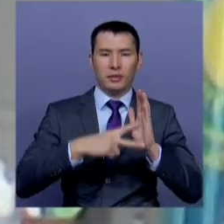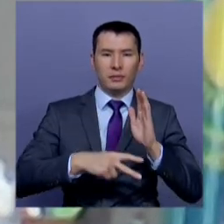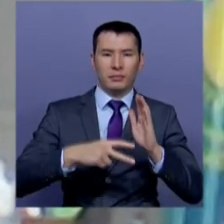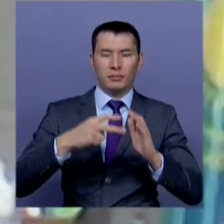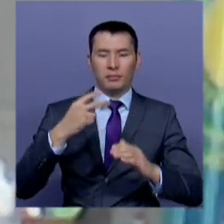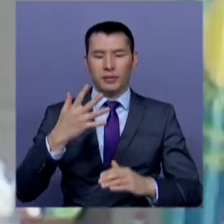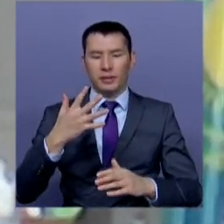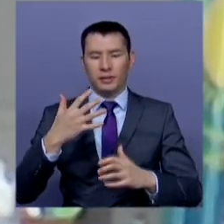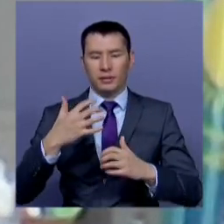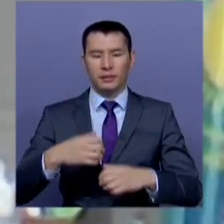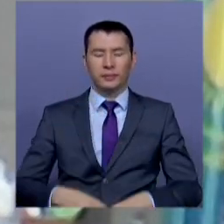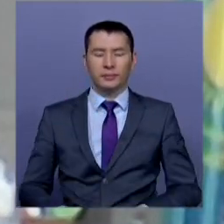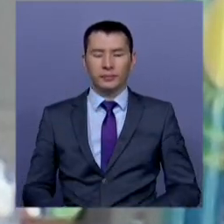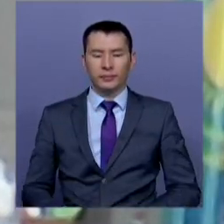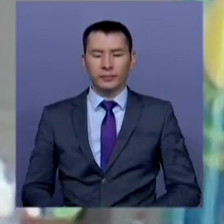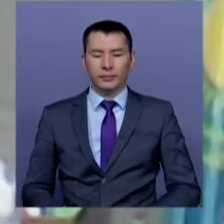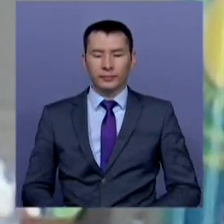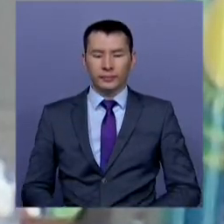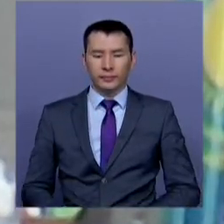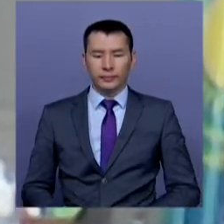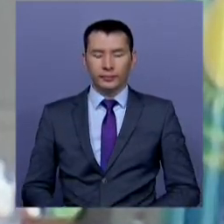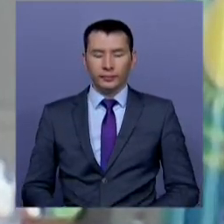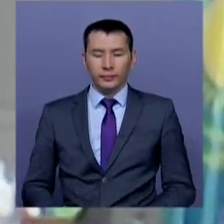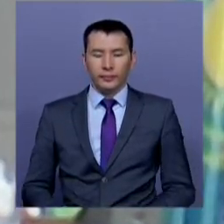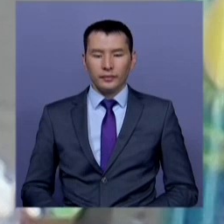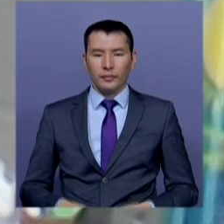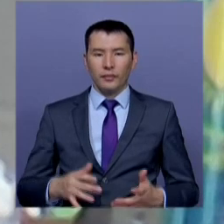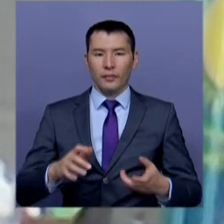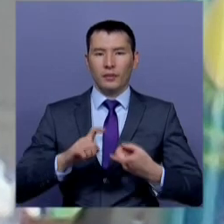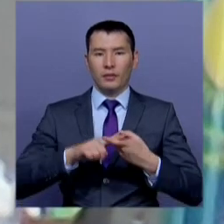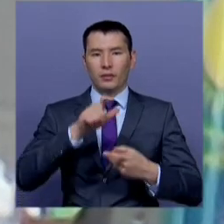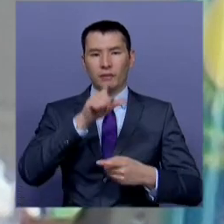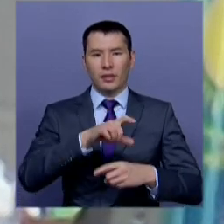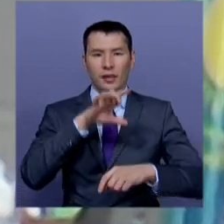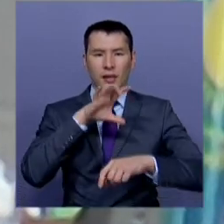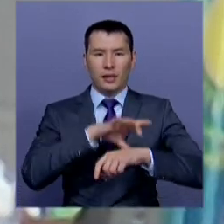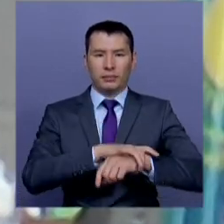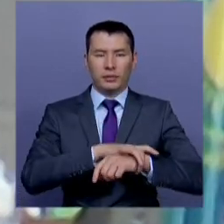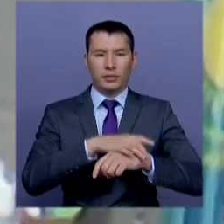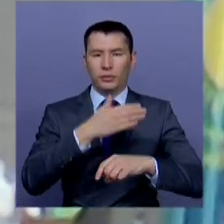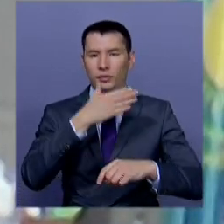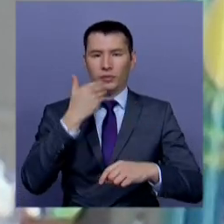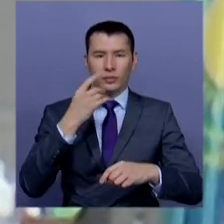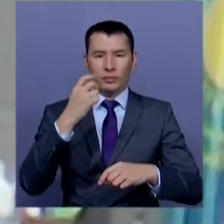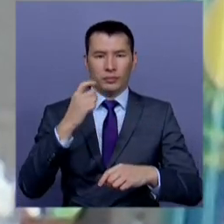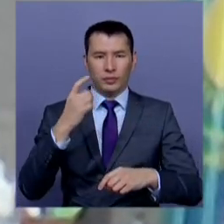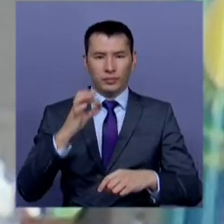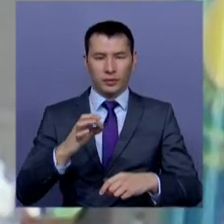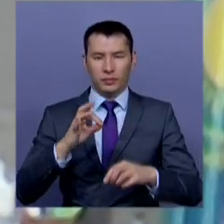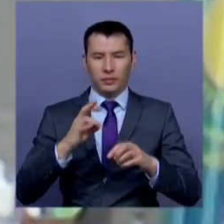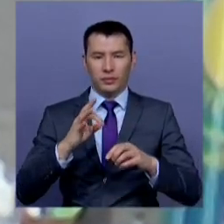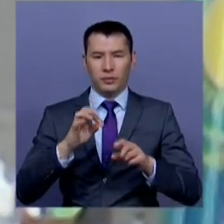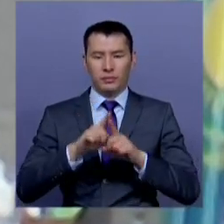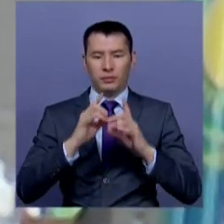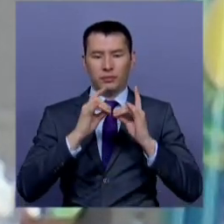тяжести, 584 в удовлетворительном состоянии. Бессимптомных пациентов сегодня в стационарах 55 пациентов. Сразу хочу сказать, что